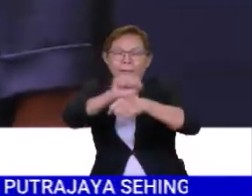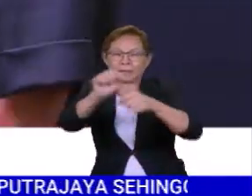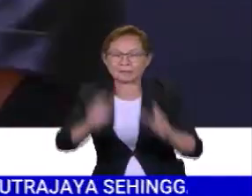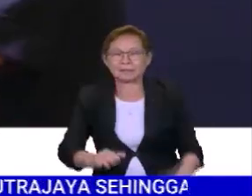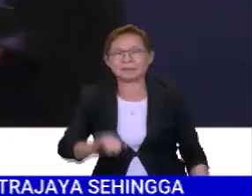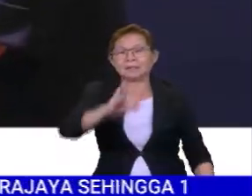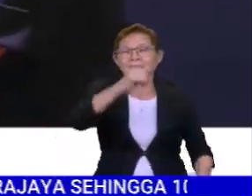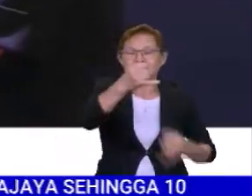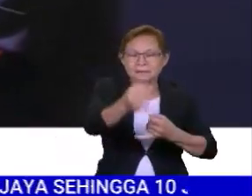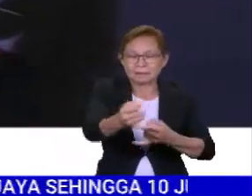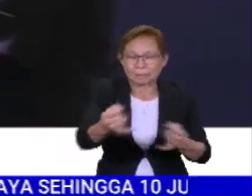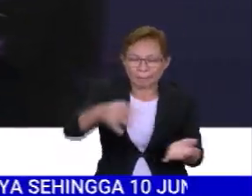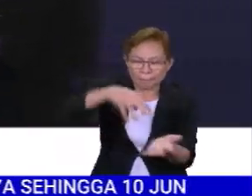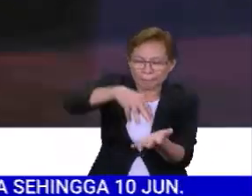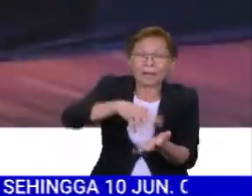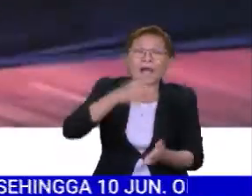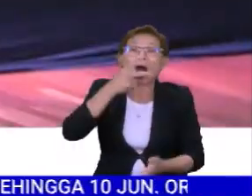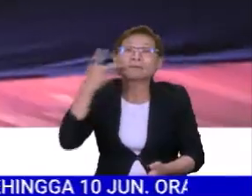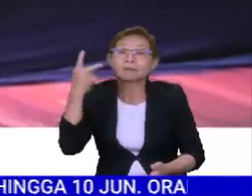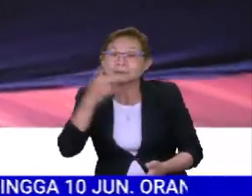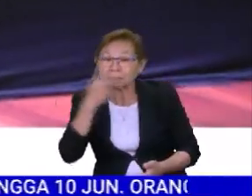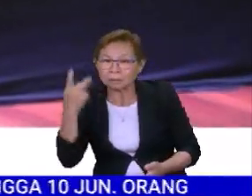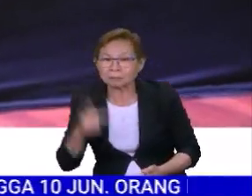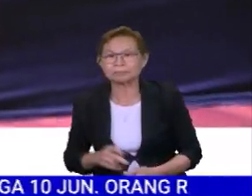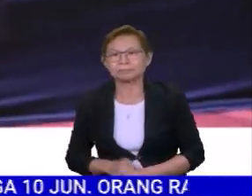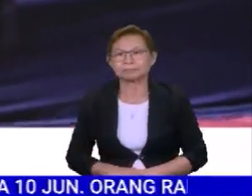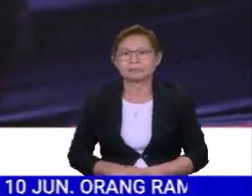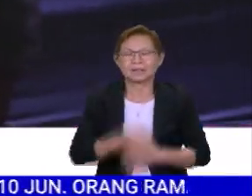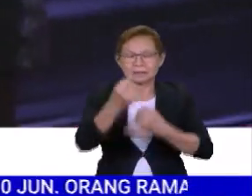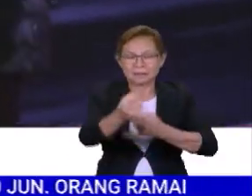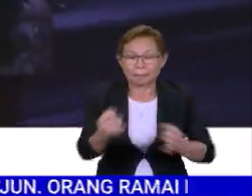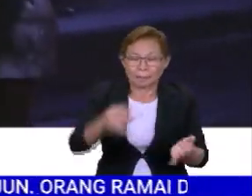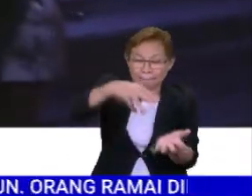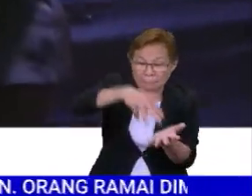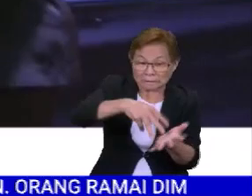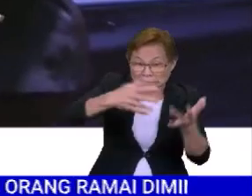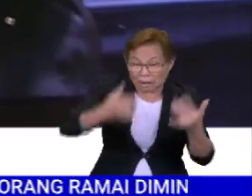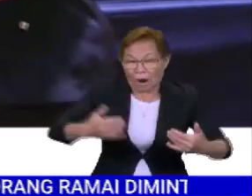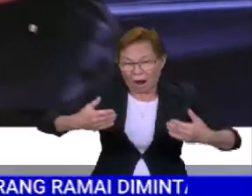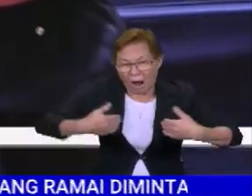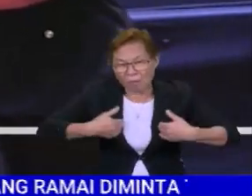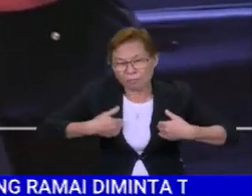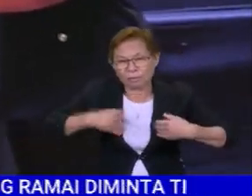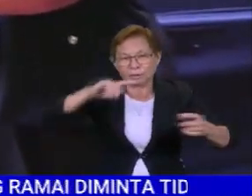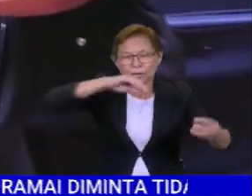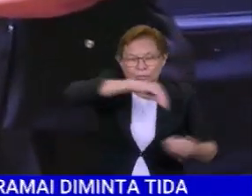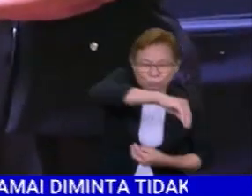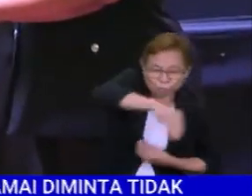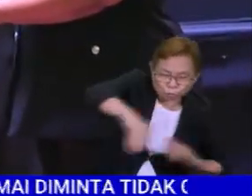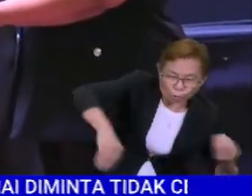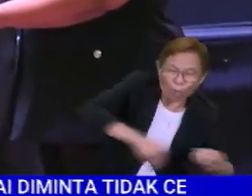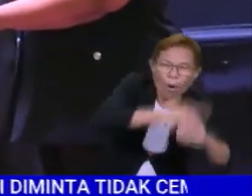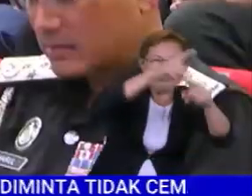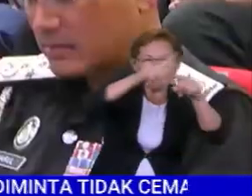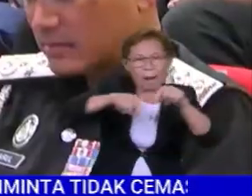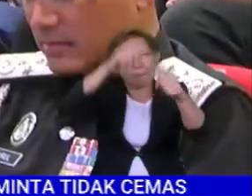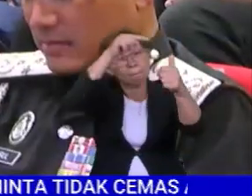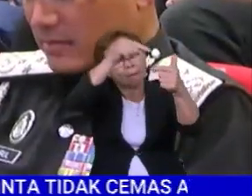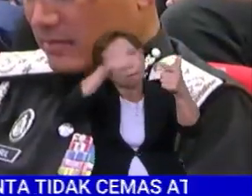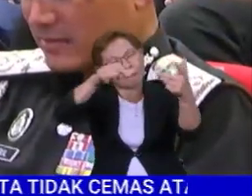kakitangan Jabatan Penjara di Kajang, Selangor. Menurut beliau, Jabatan Penjara kini mengalami transformasi dari pelbagai